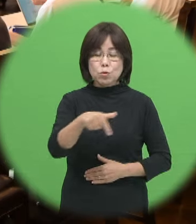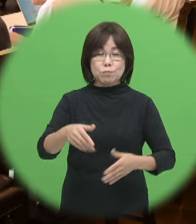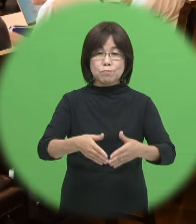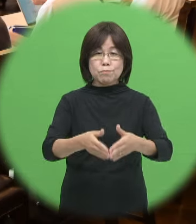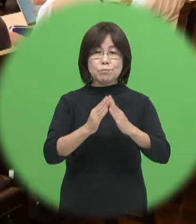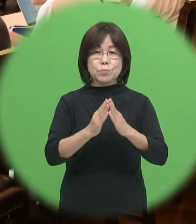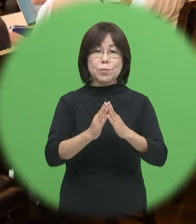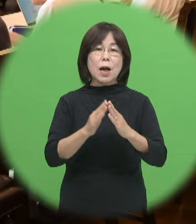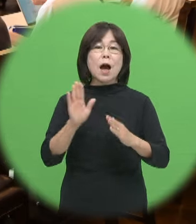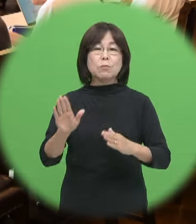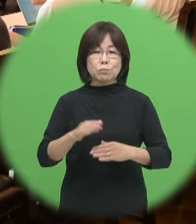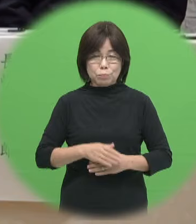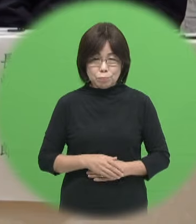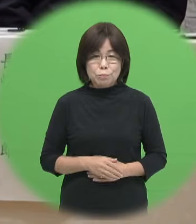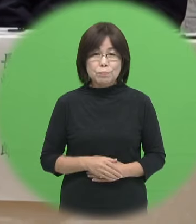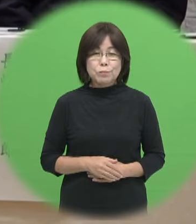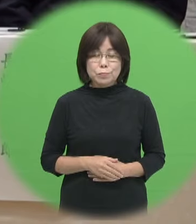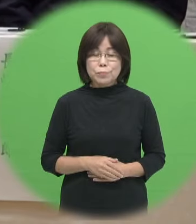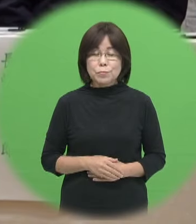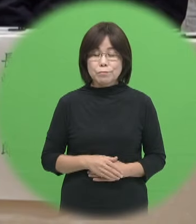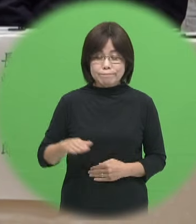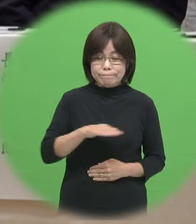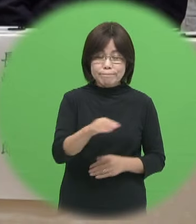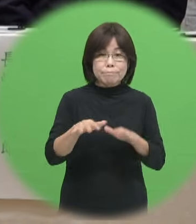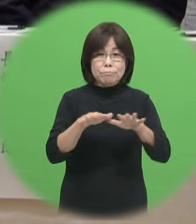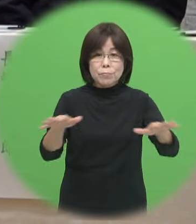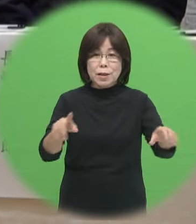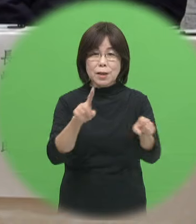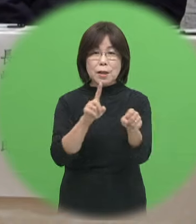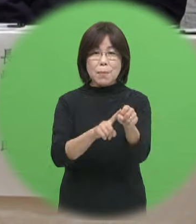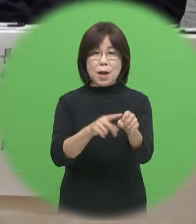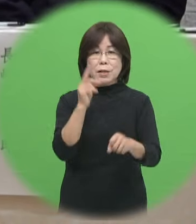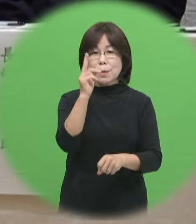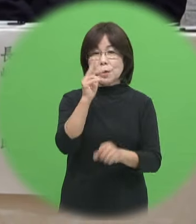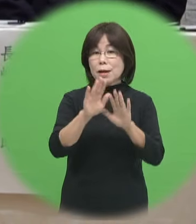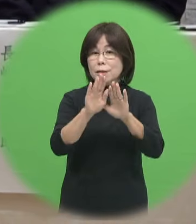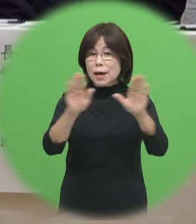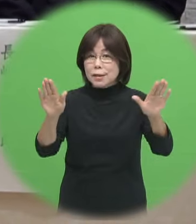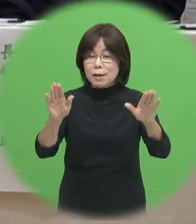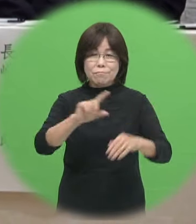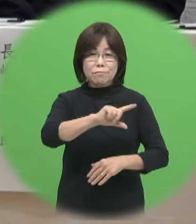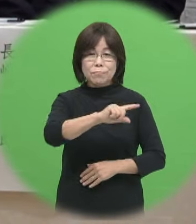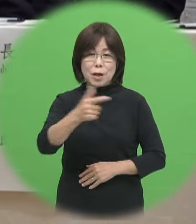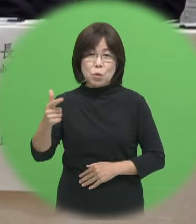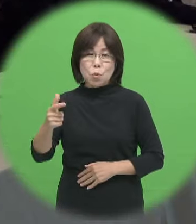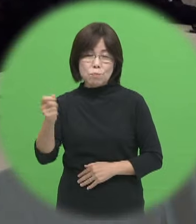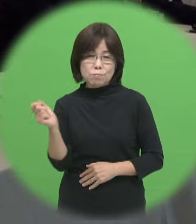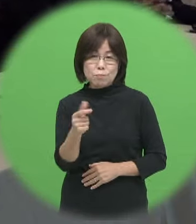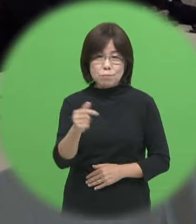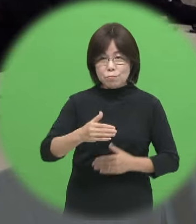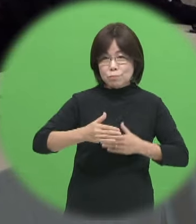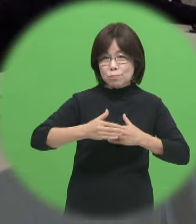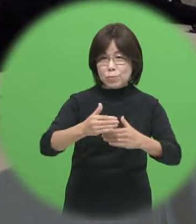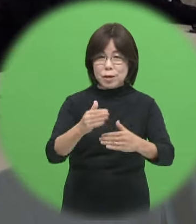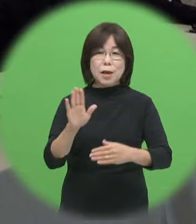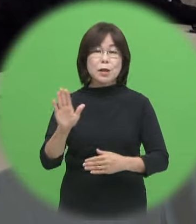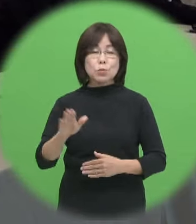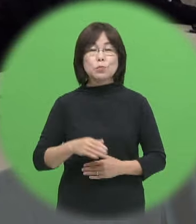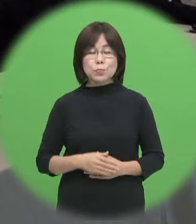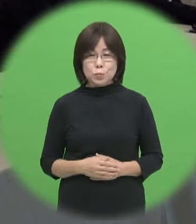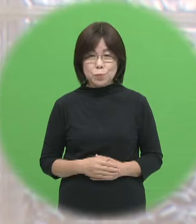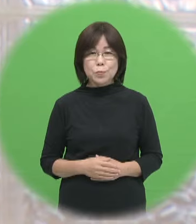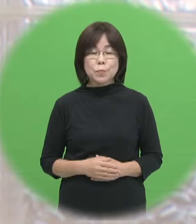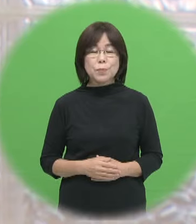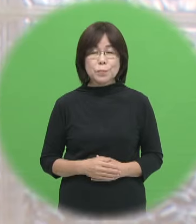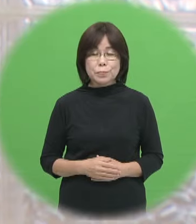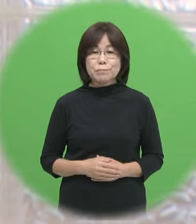支援推進本部を立ち上げ、機運醸成を図るためのセミナーも開催するなど、スピード感を持って対策に取り組んでいます